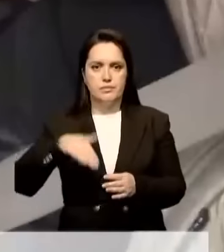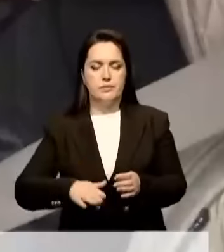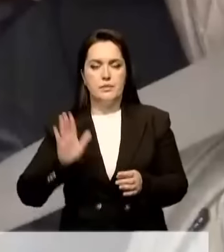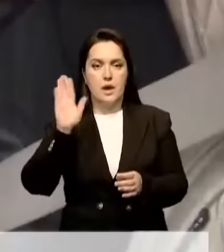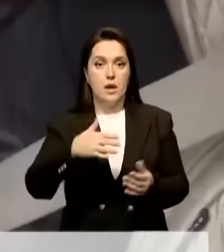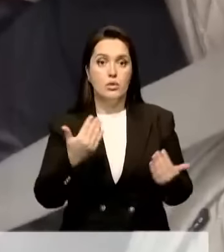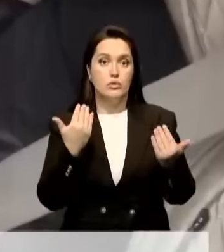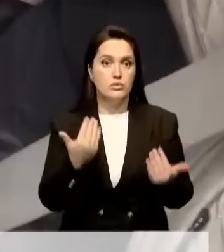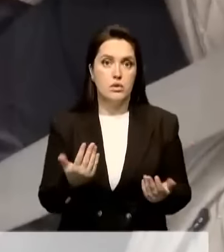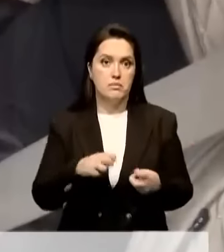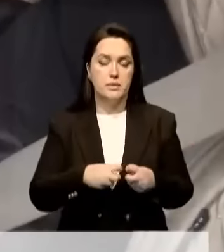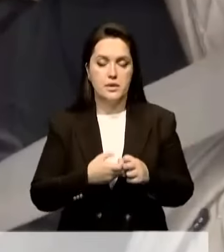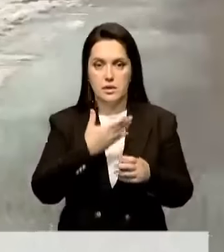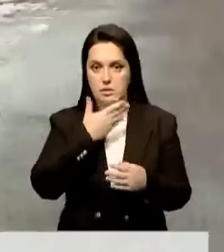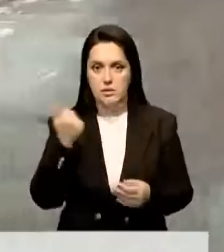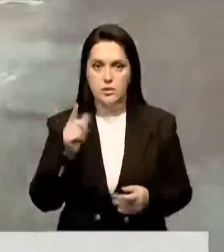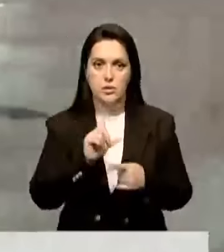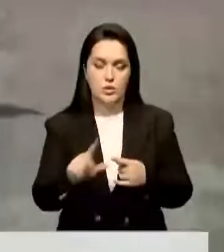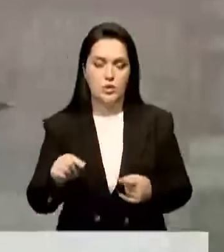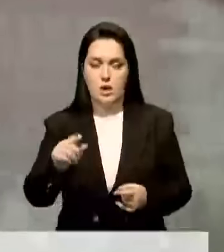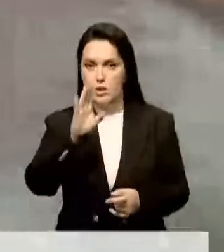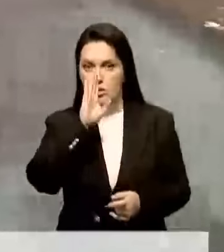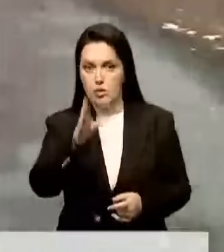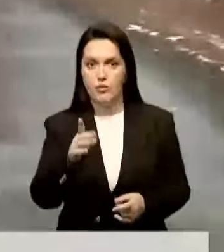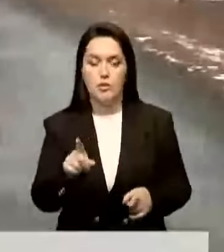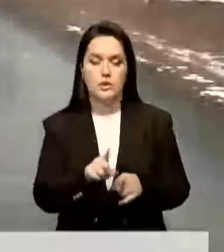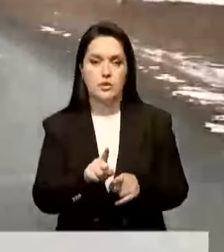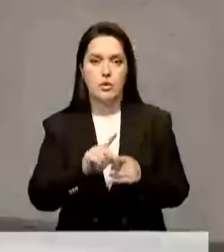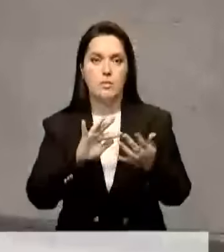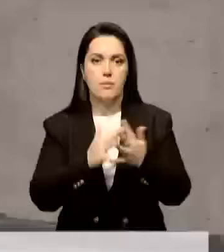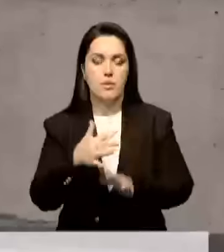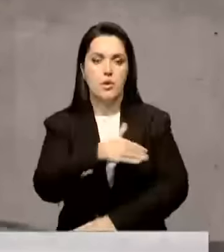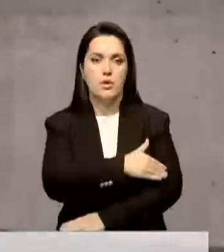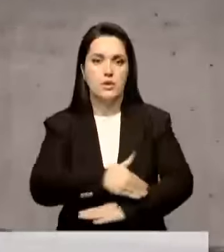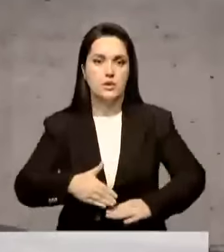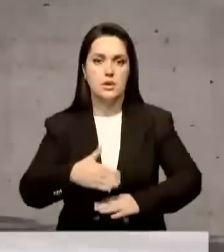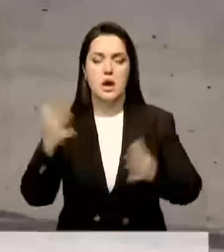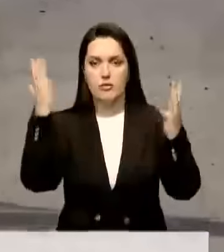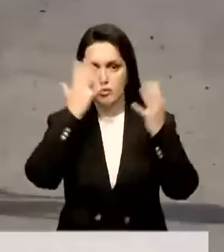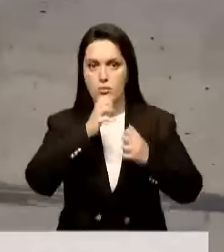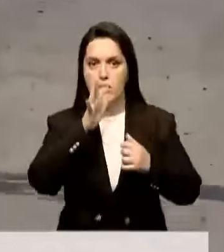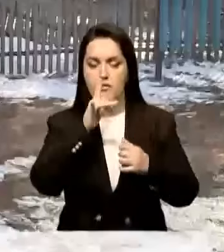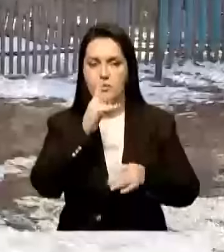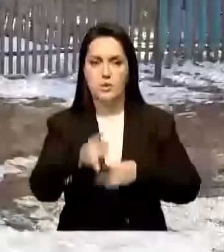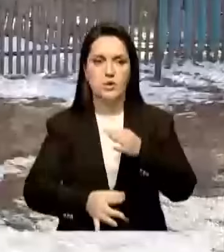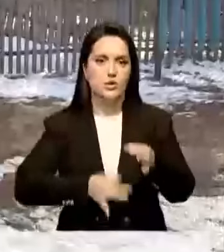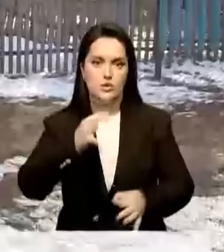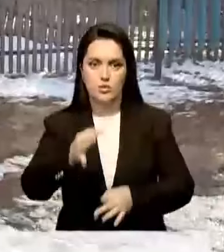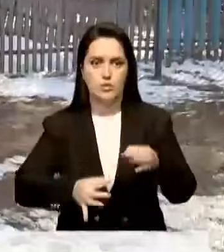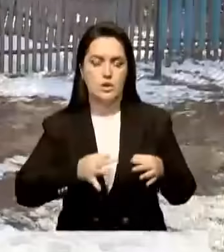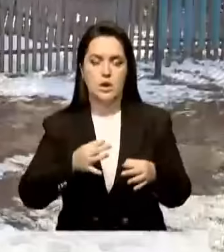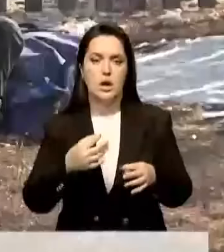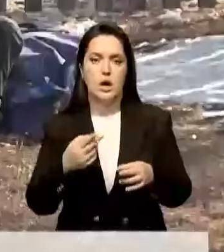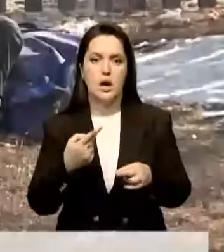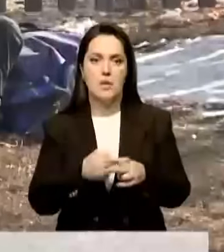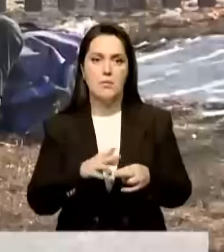без проблем выехали, ровная дорога. Асфальт появился и на поселковых улицах, а в темное время суток здесь впервые отпала необходимость